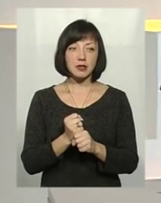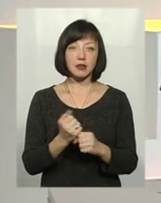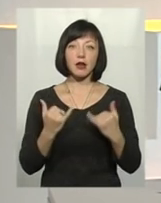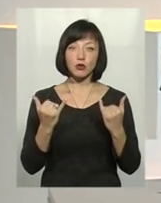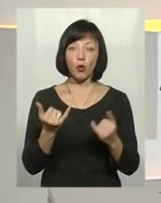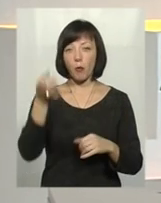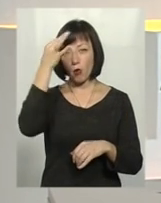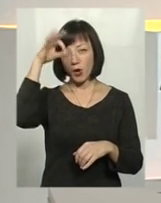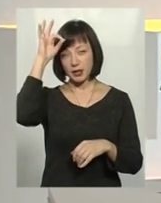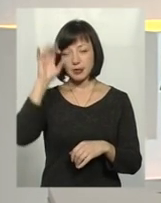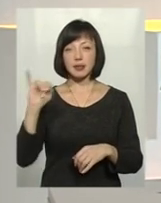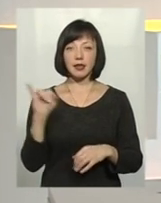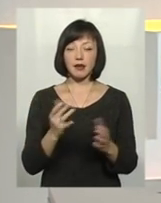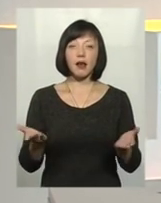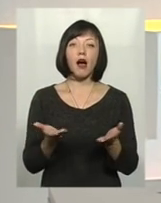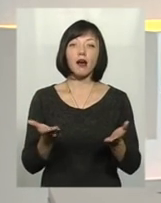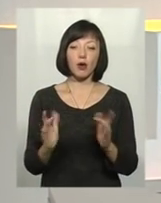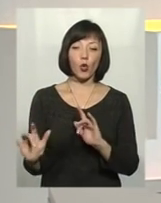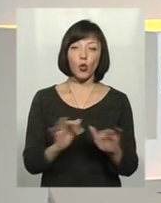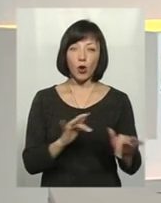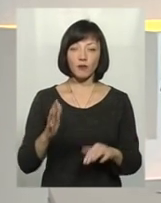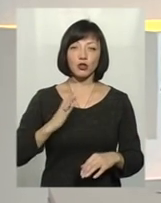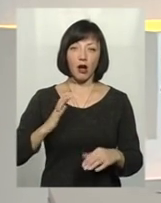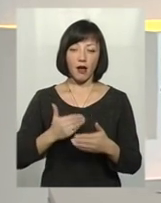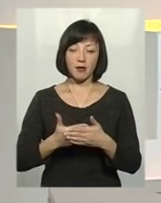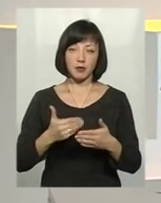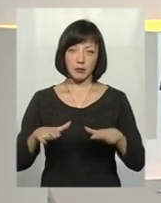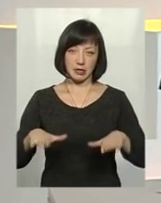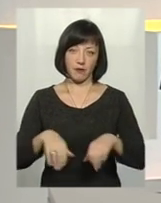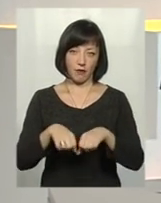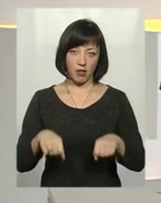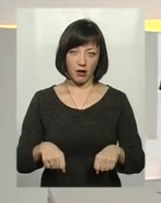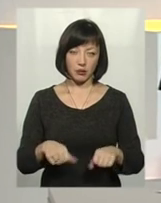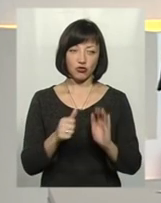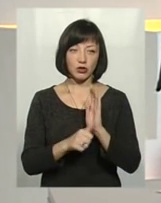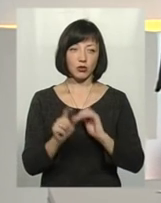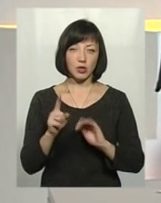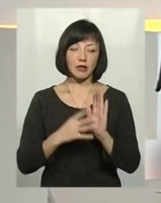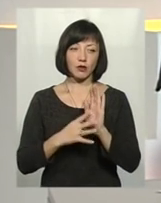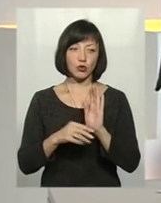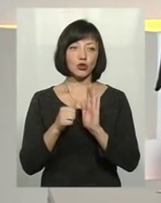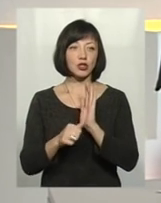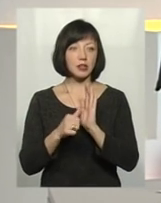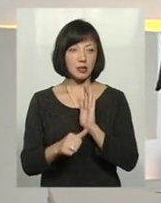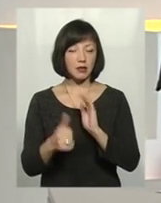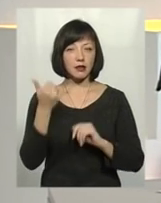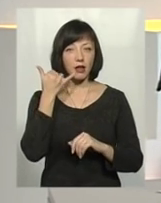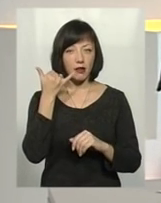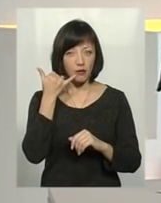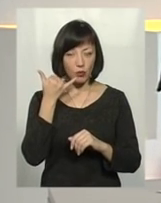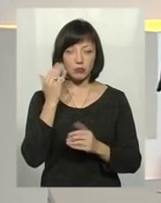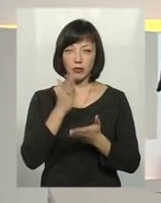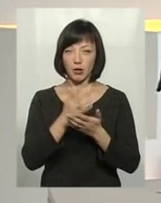для цього поліція і яких кроків чекає від місцевої влади. 61 90 60 телефон